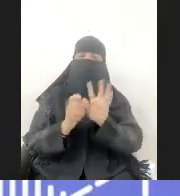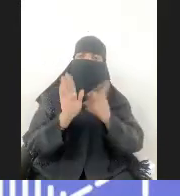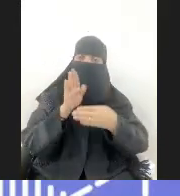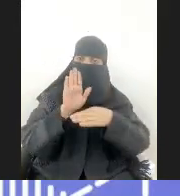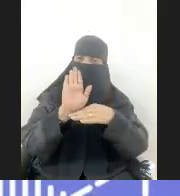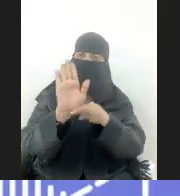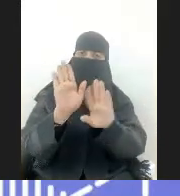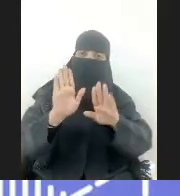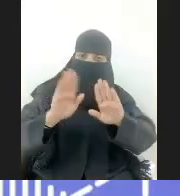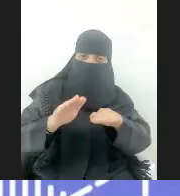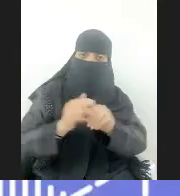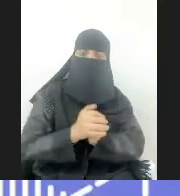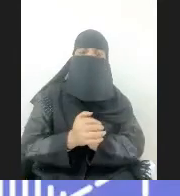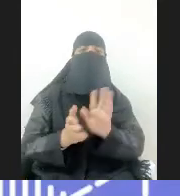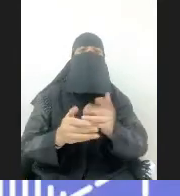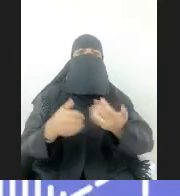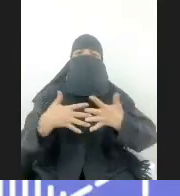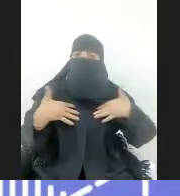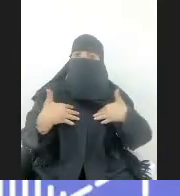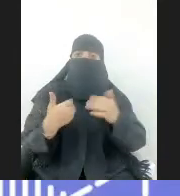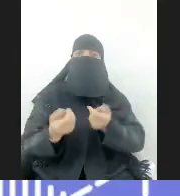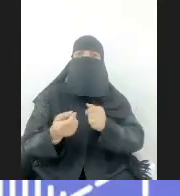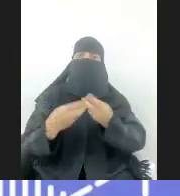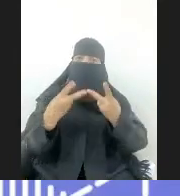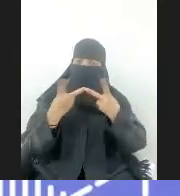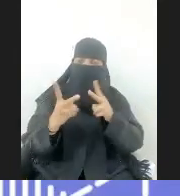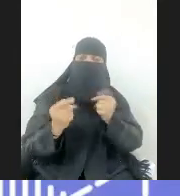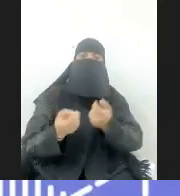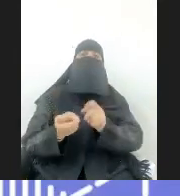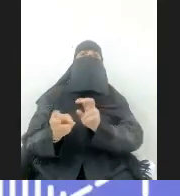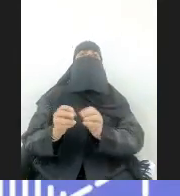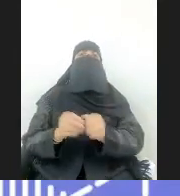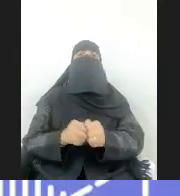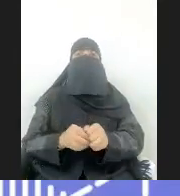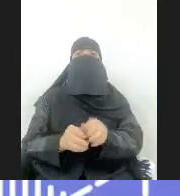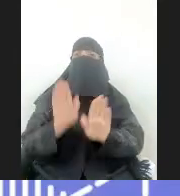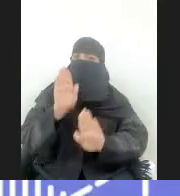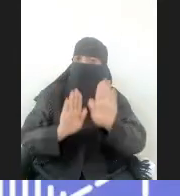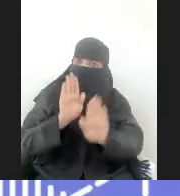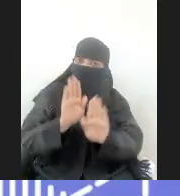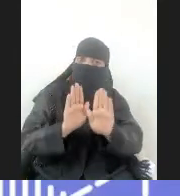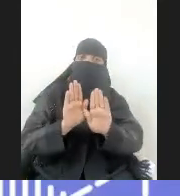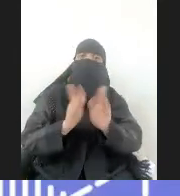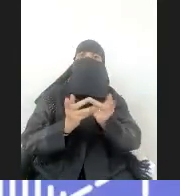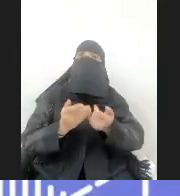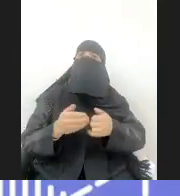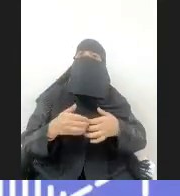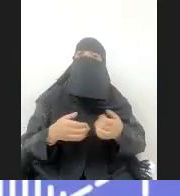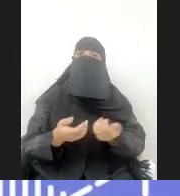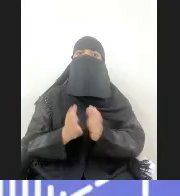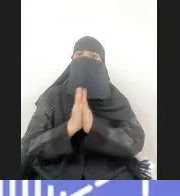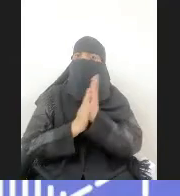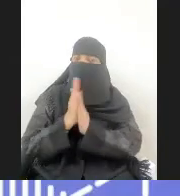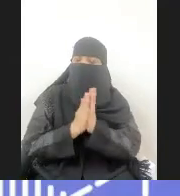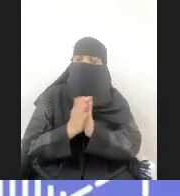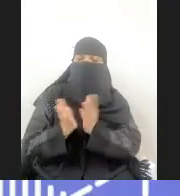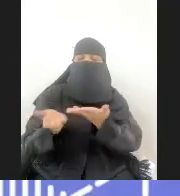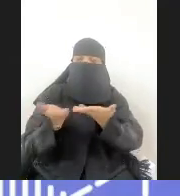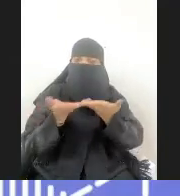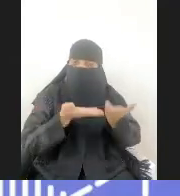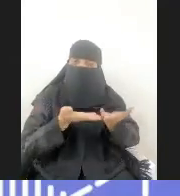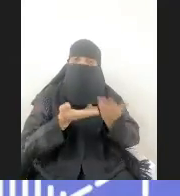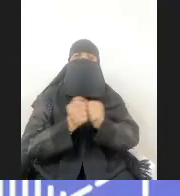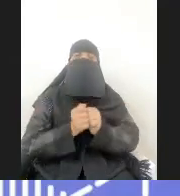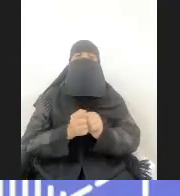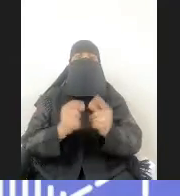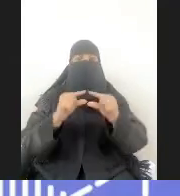يسعدنا استقبال مشاركاتكم وتعليقاتكم على الرابط التالي أيضا، رابط بادلت الظاهر أمامكم في الشاشة والمتاح